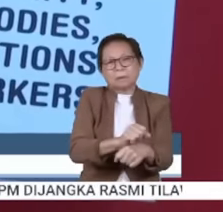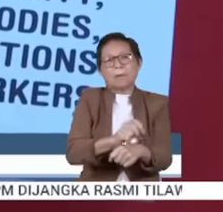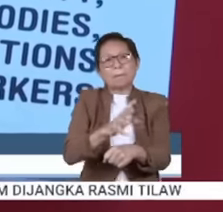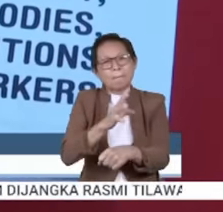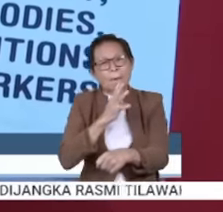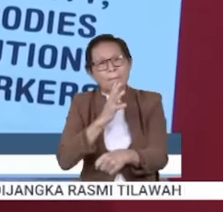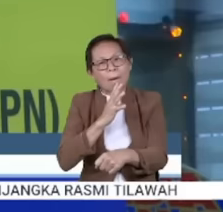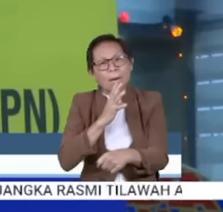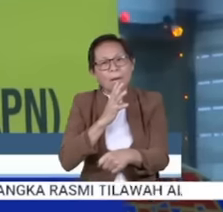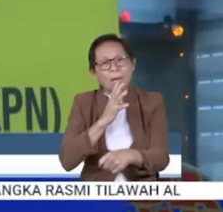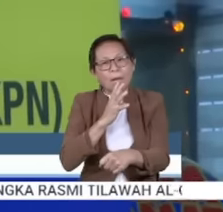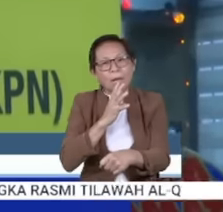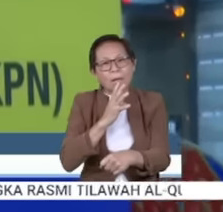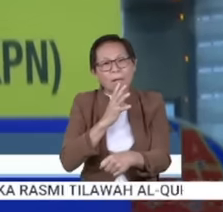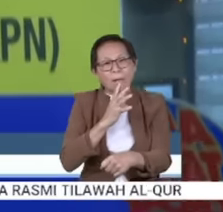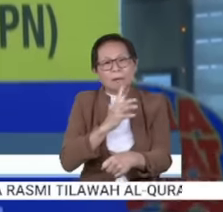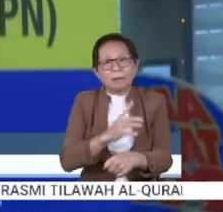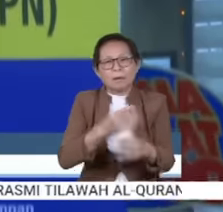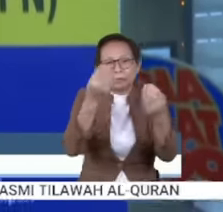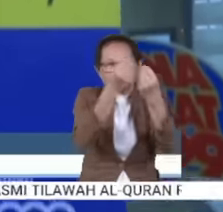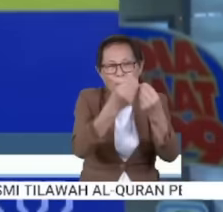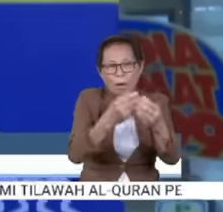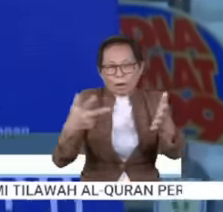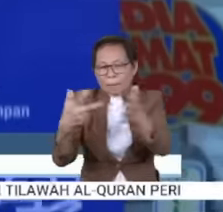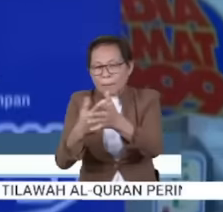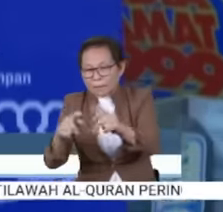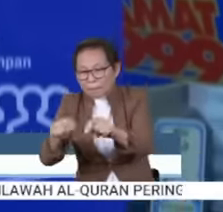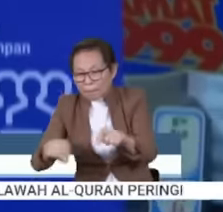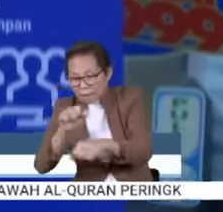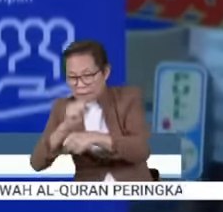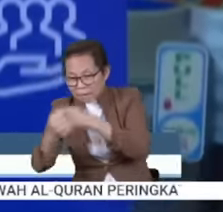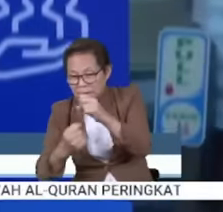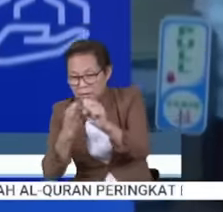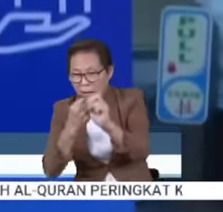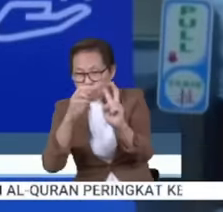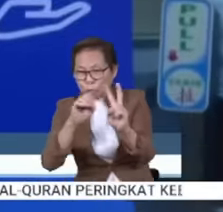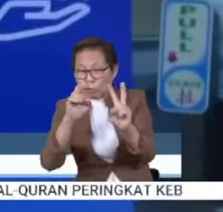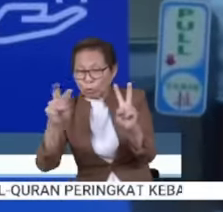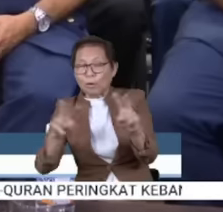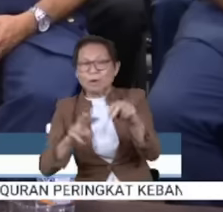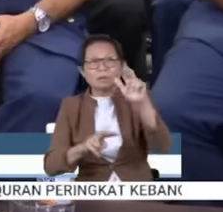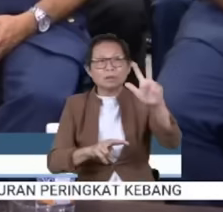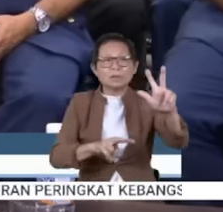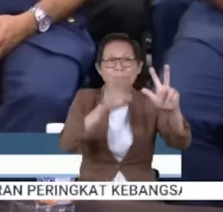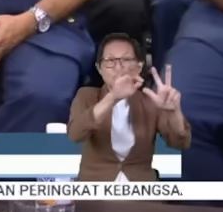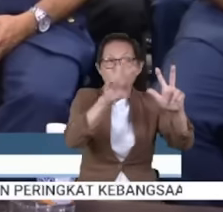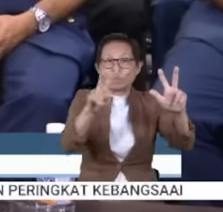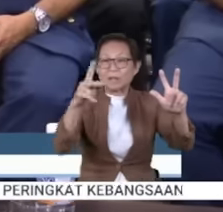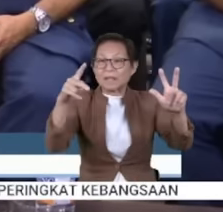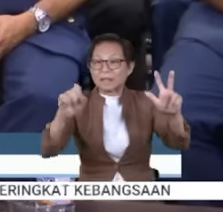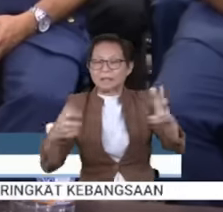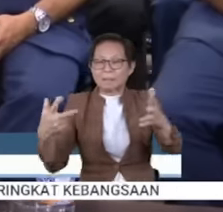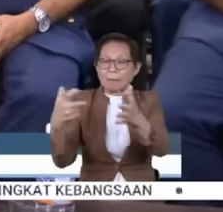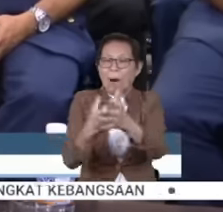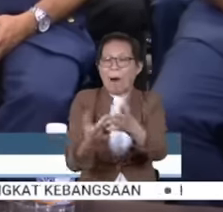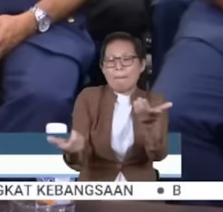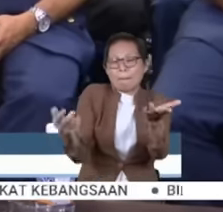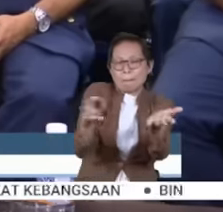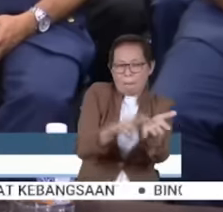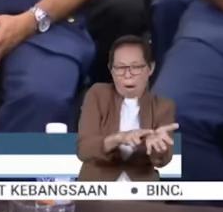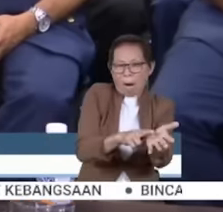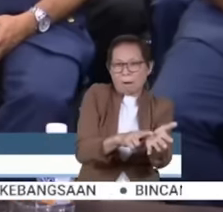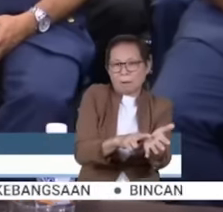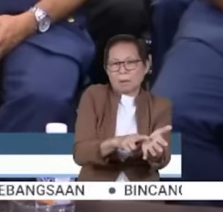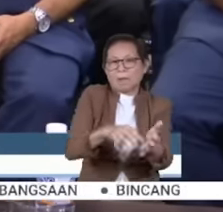turut membedakan menurut statistik kemalangan di tempat kerja atau lepas sebanyak 362 case kemalangan dilaporkan